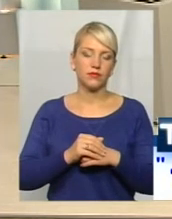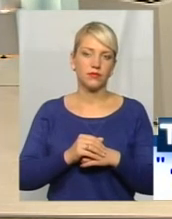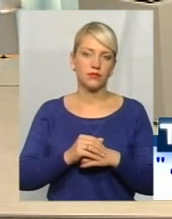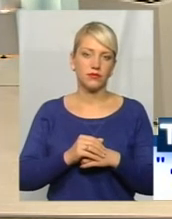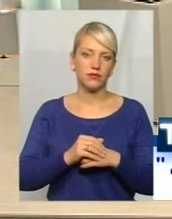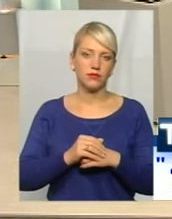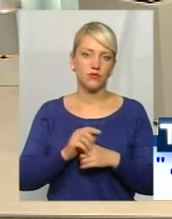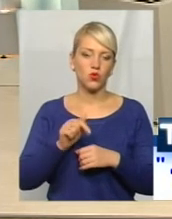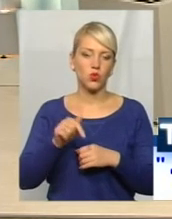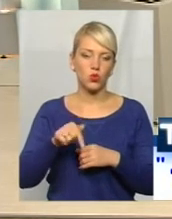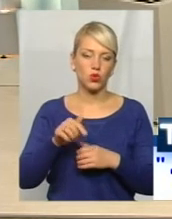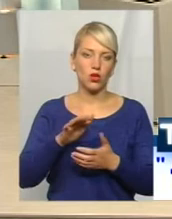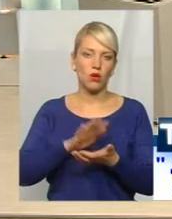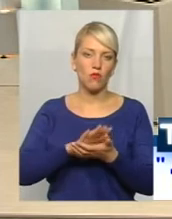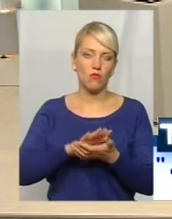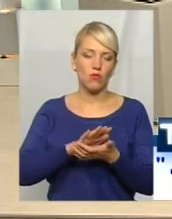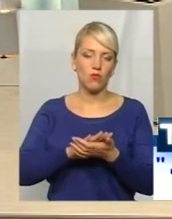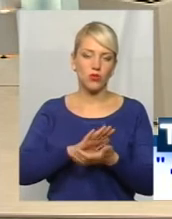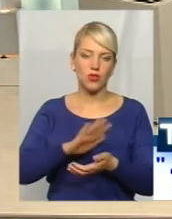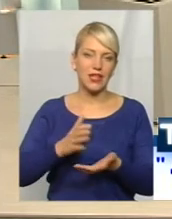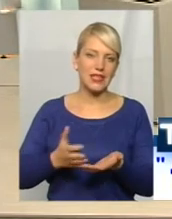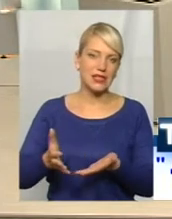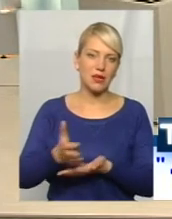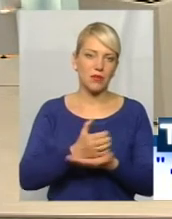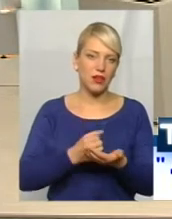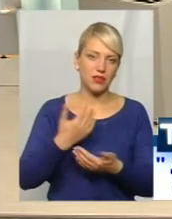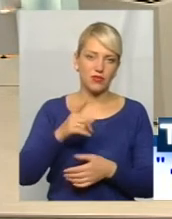Тут мусор не забирається вже.